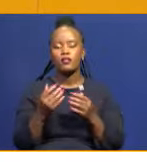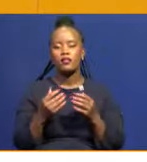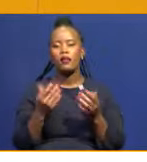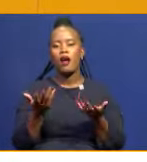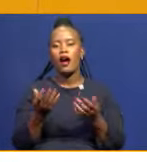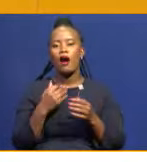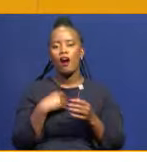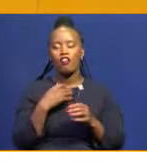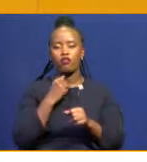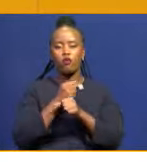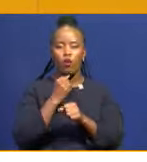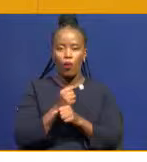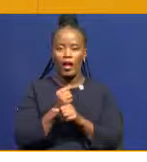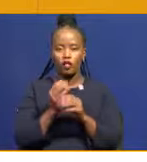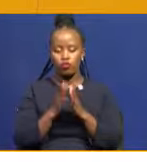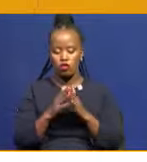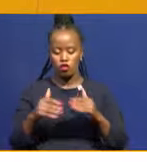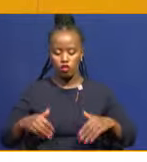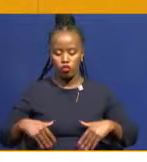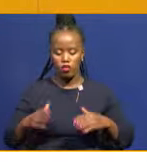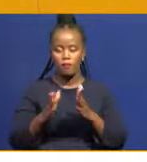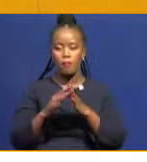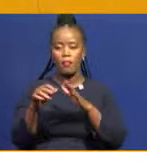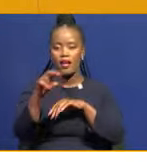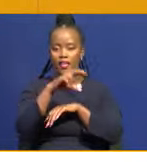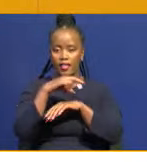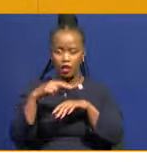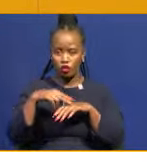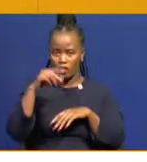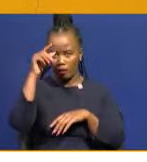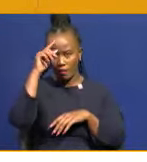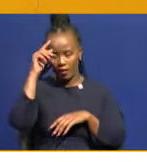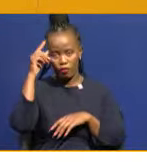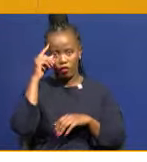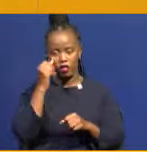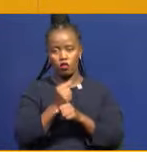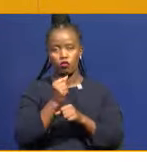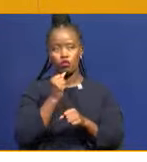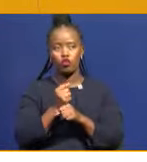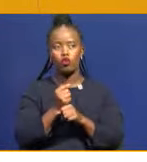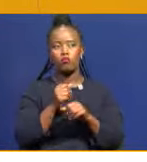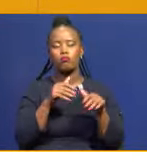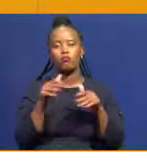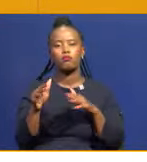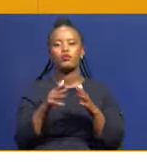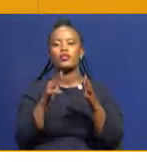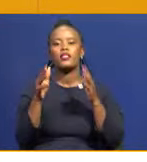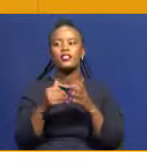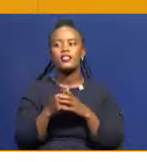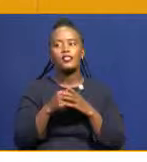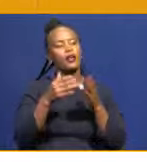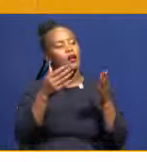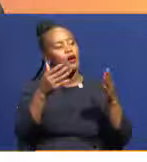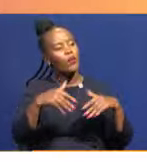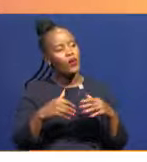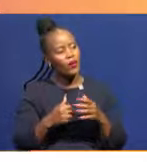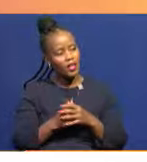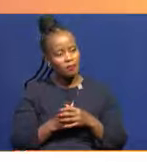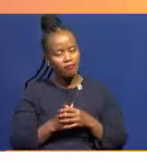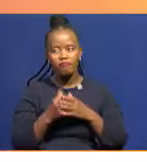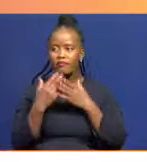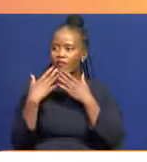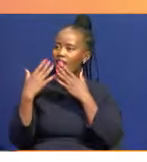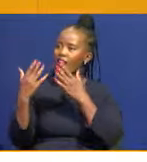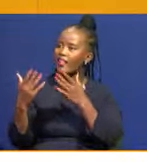na vijana na hata serikali kuu ili kuhakikisha kwamba vijana wetu wanapata nafasi za kazi hapa nchini. Karibu sana Bwana Evans. Asante